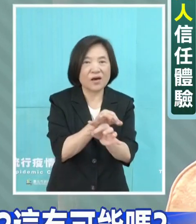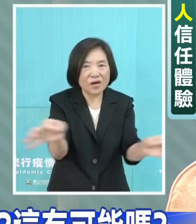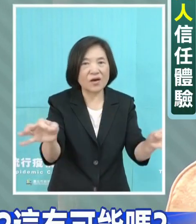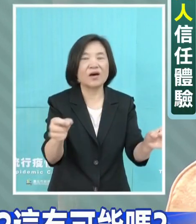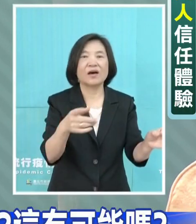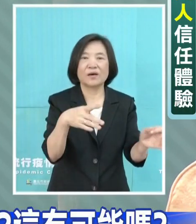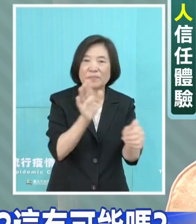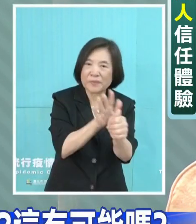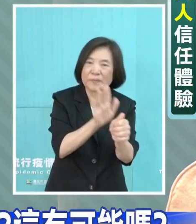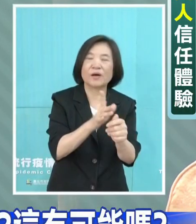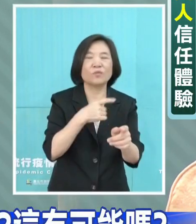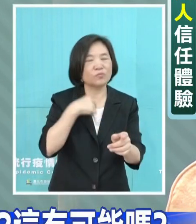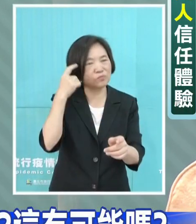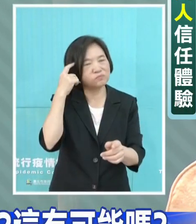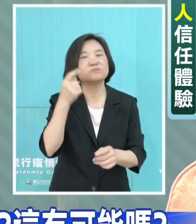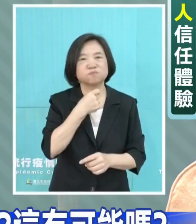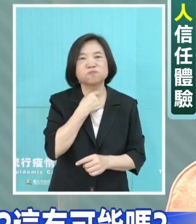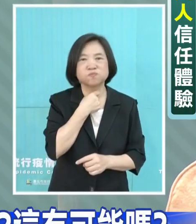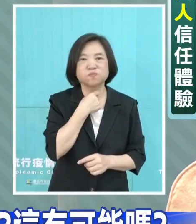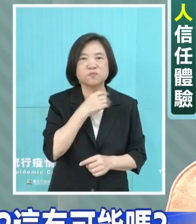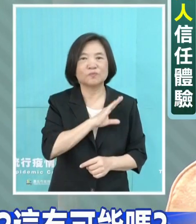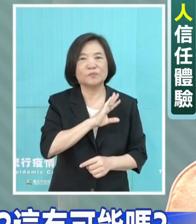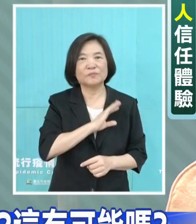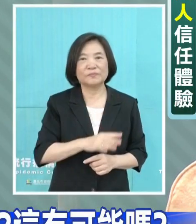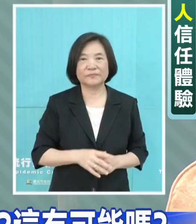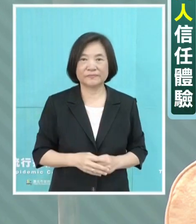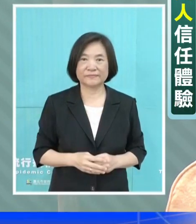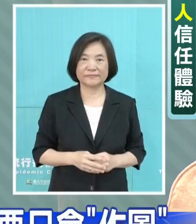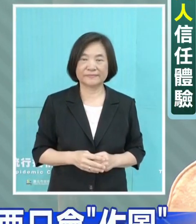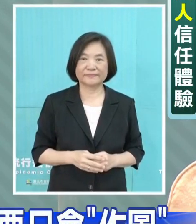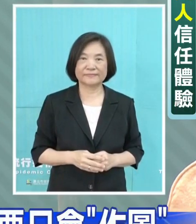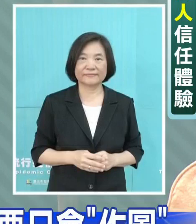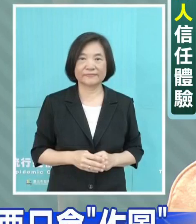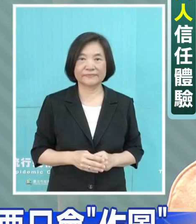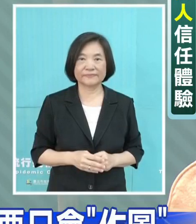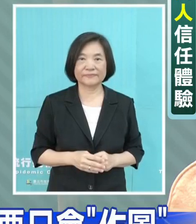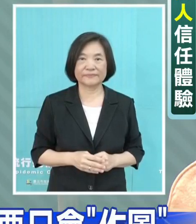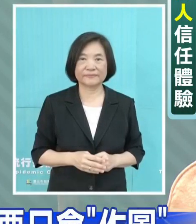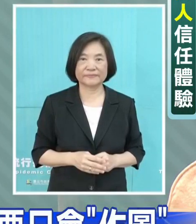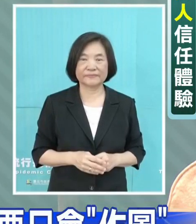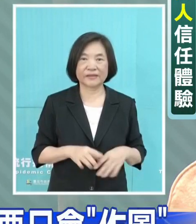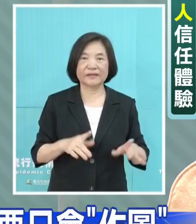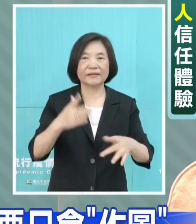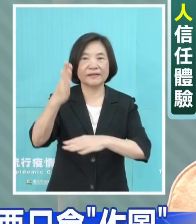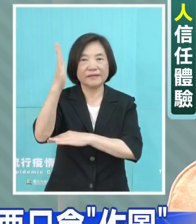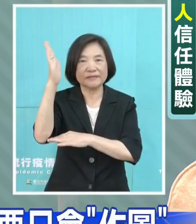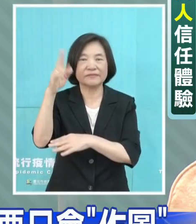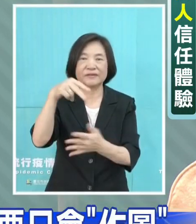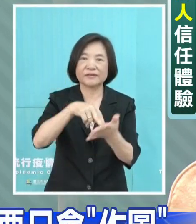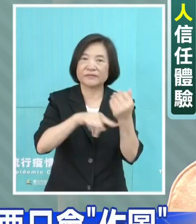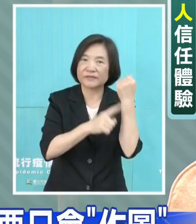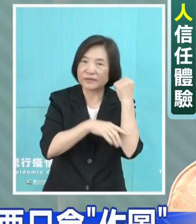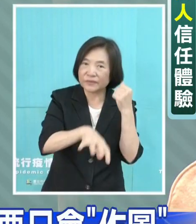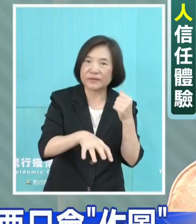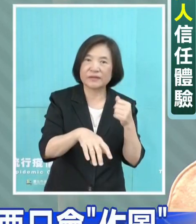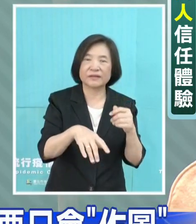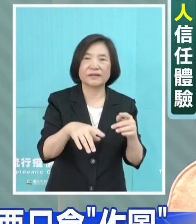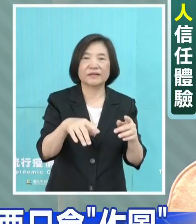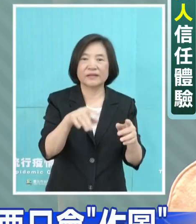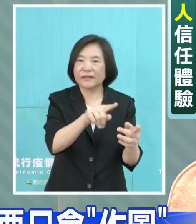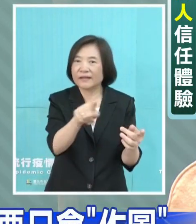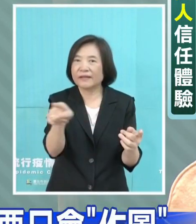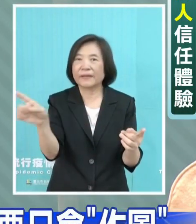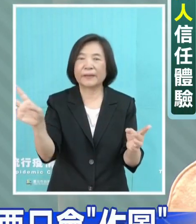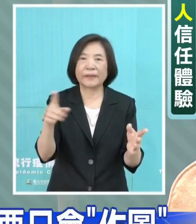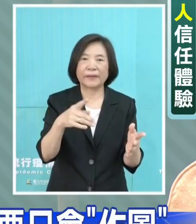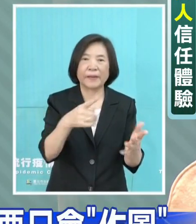啊，要做。那可是我觉得这样的啊，不管是政府或是立法院或怎样啊，大